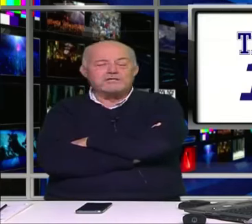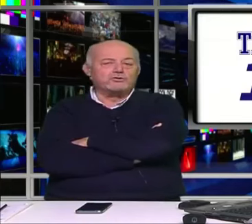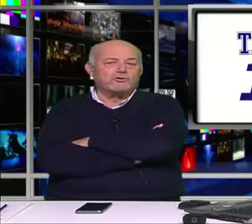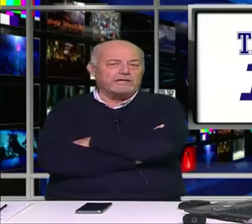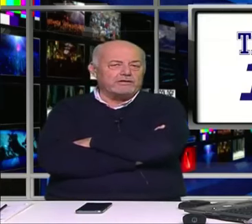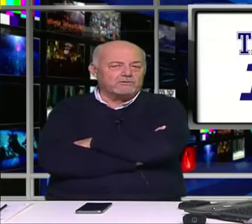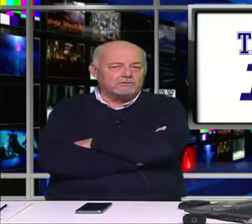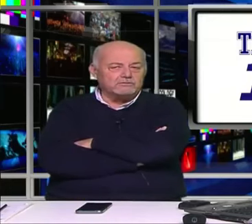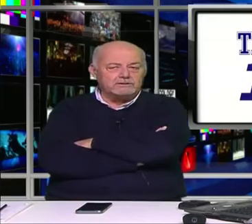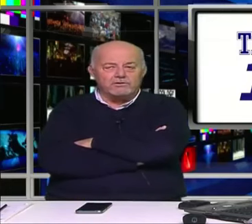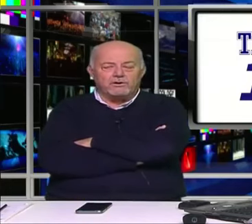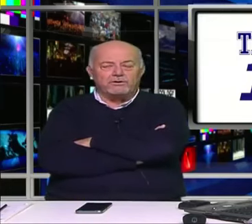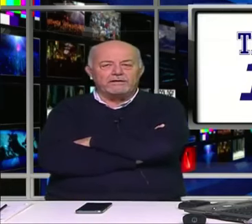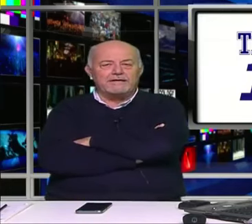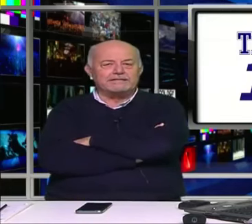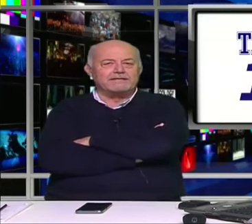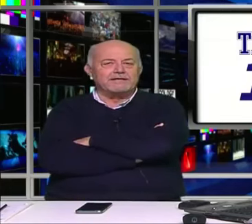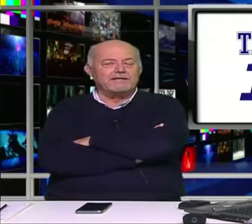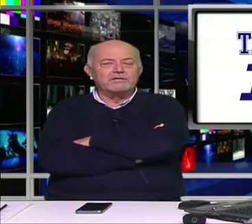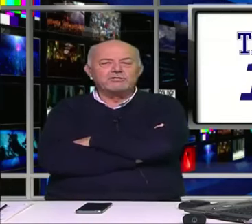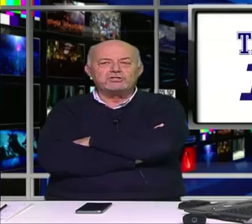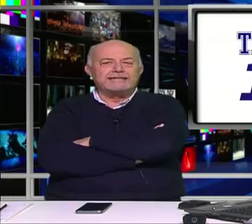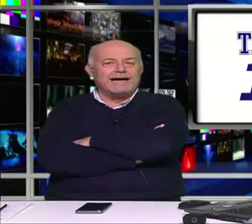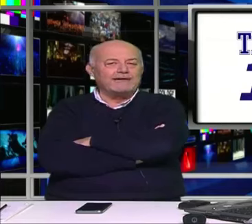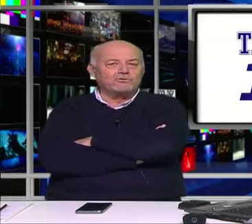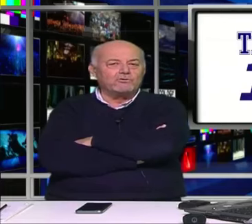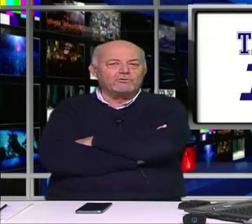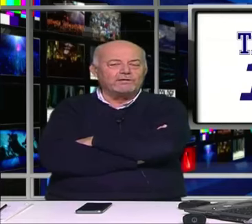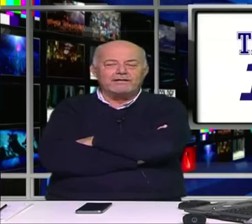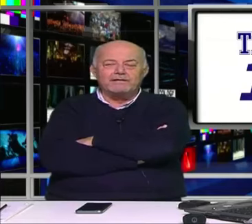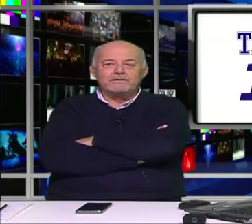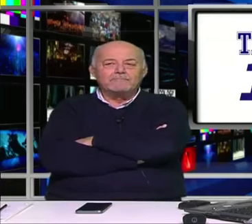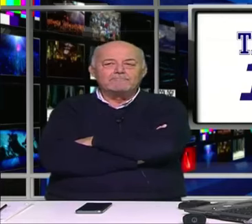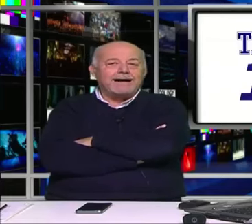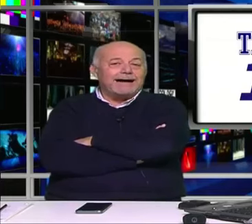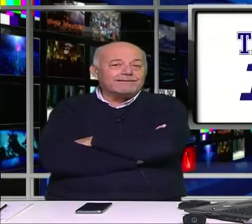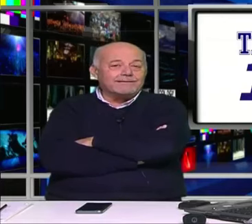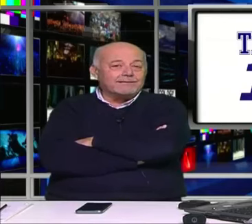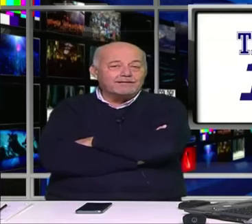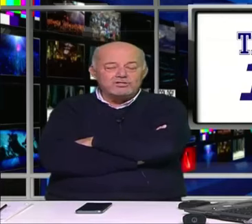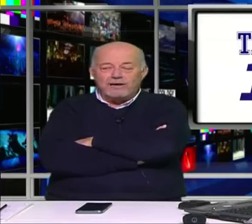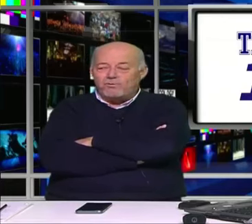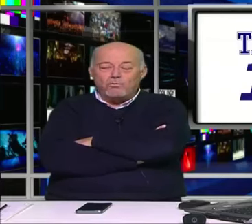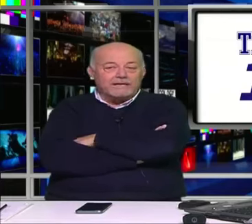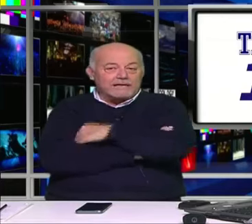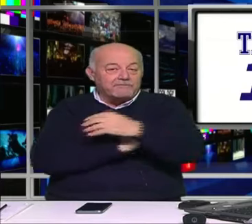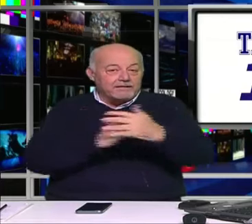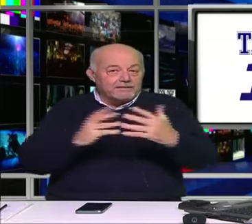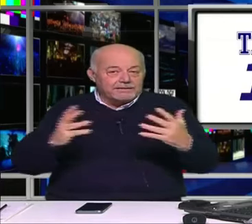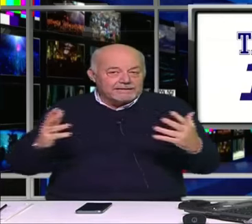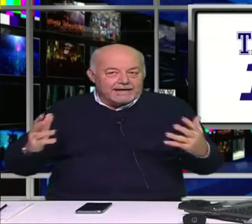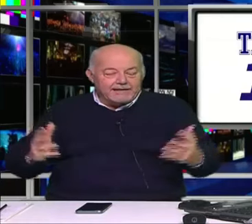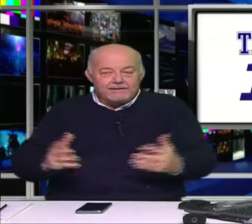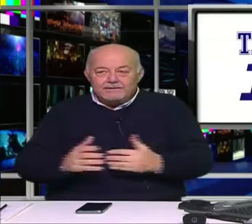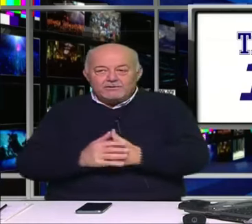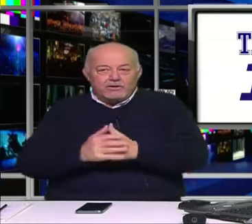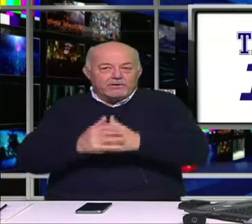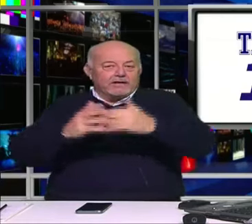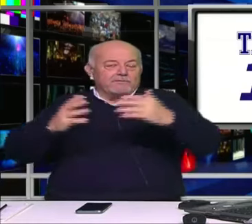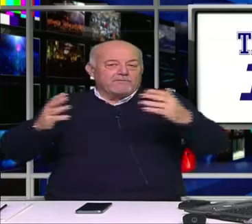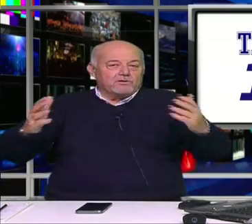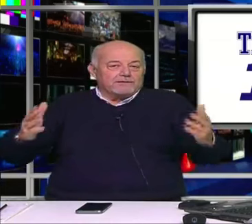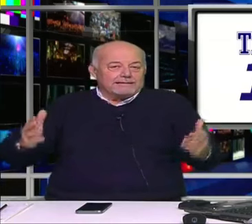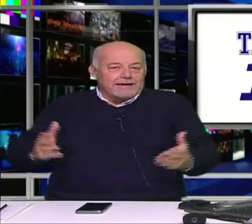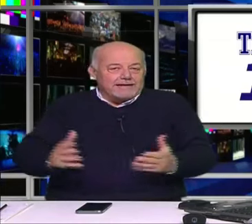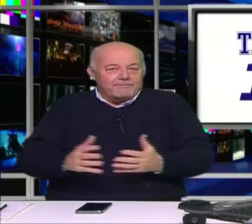ho chiesto io di non essere citato con altre, diciamo, qualifiche, perché ora